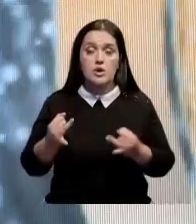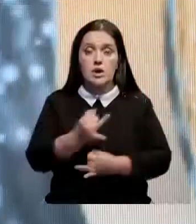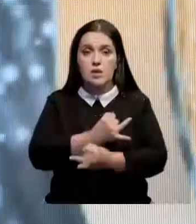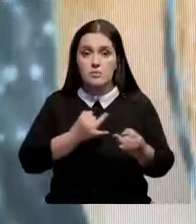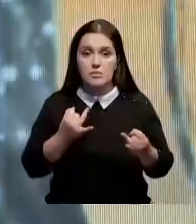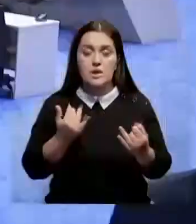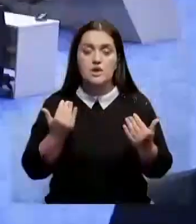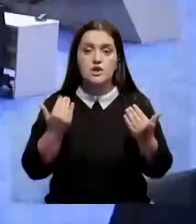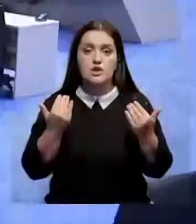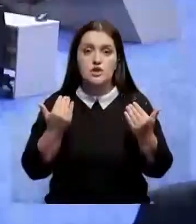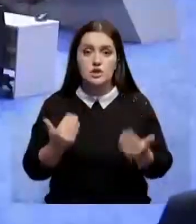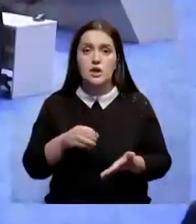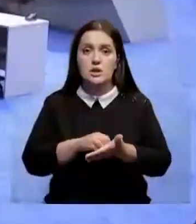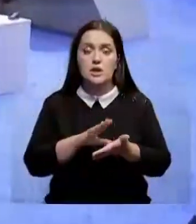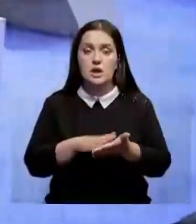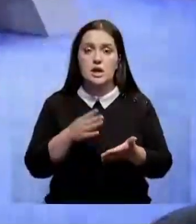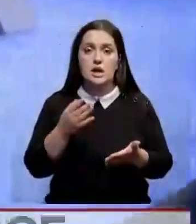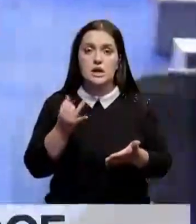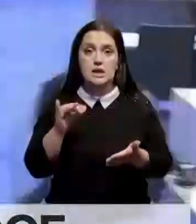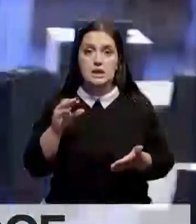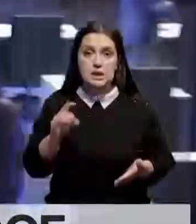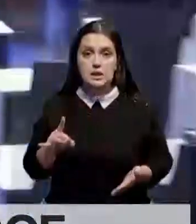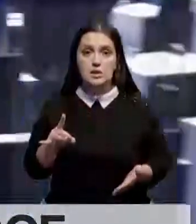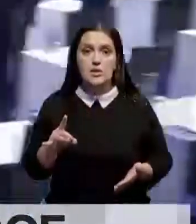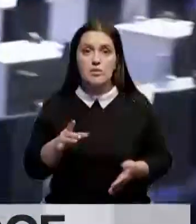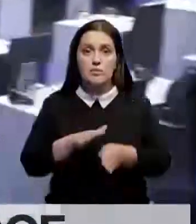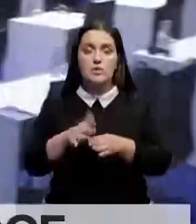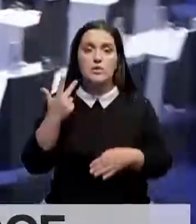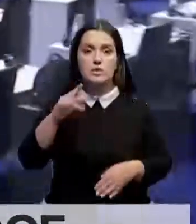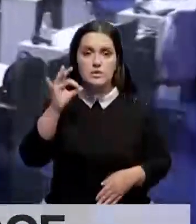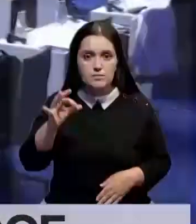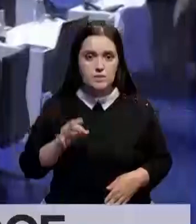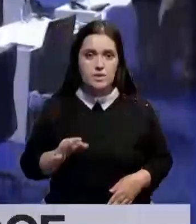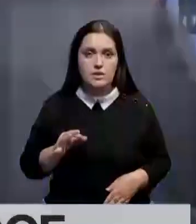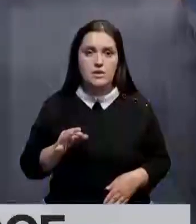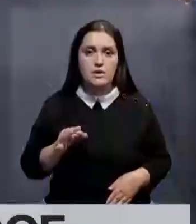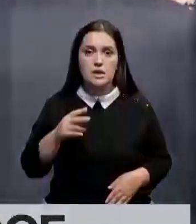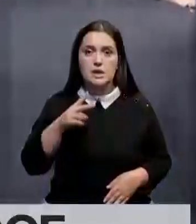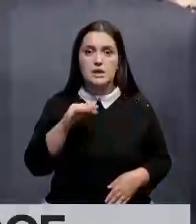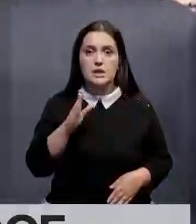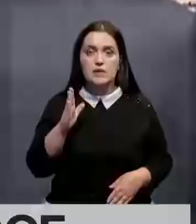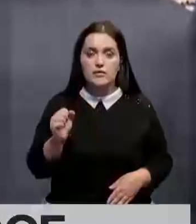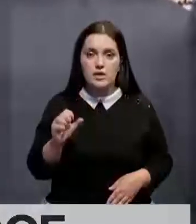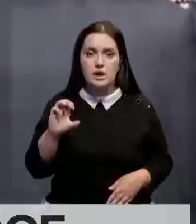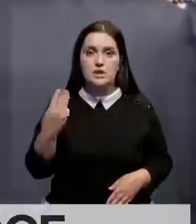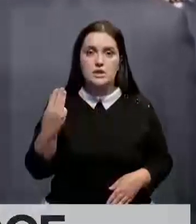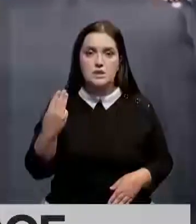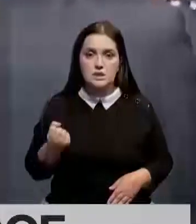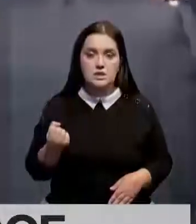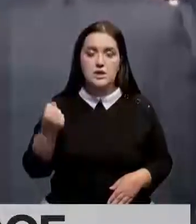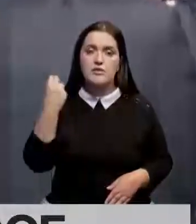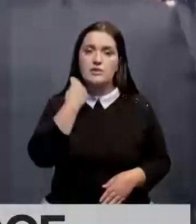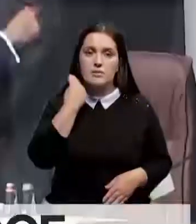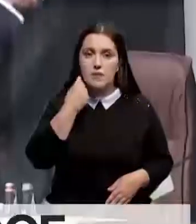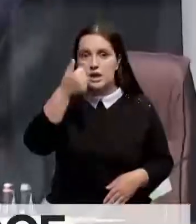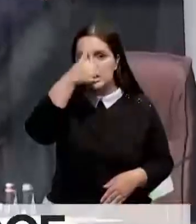саммите этот вопрос в топе обсуждений. Сейчас, по данным Рейтер, условия выполняет только треть участников. В их числе хозяйка саммита Литва,